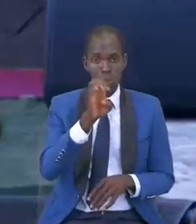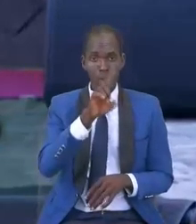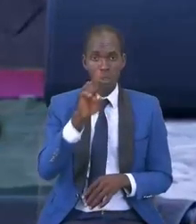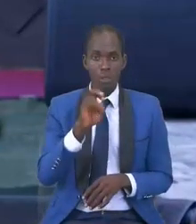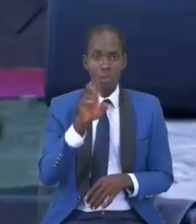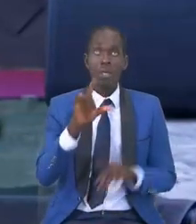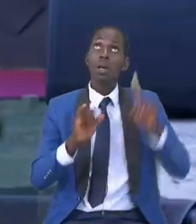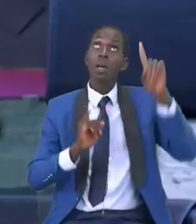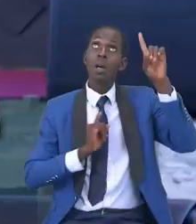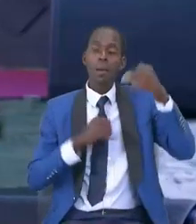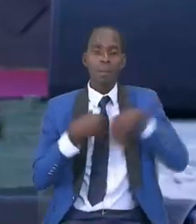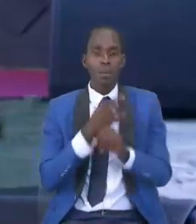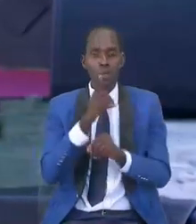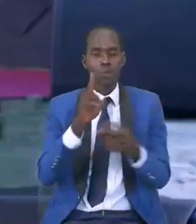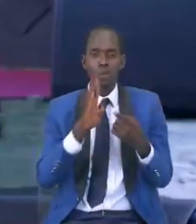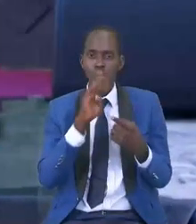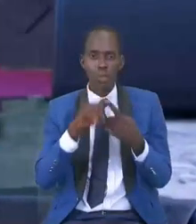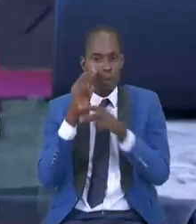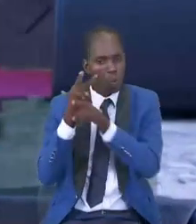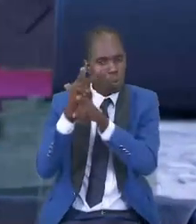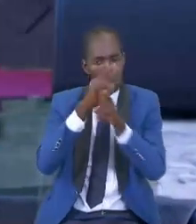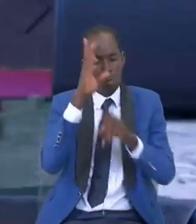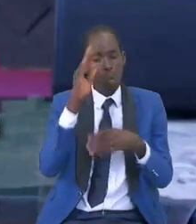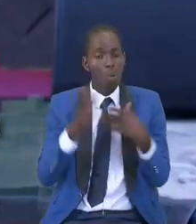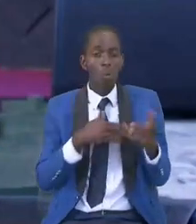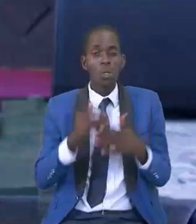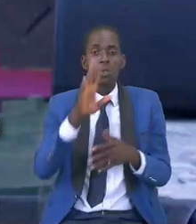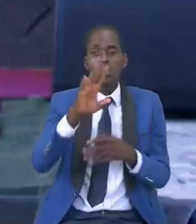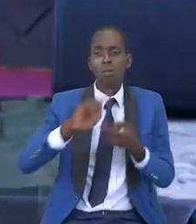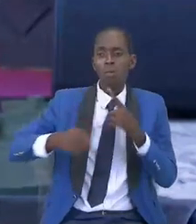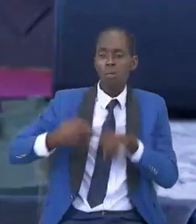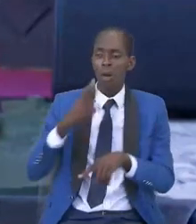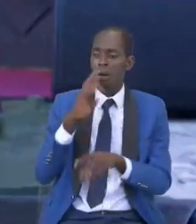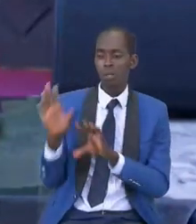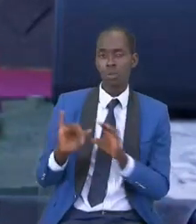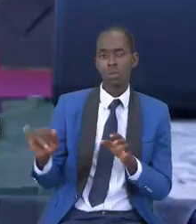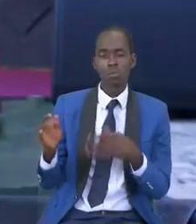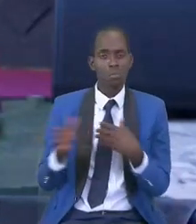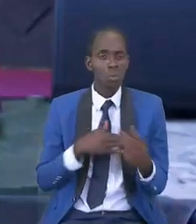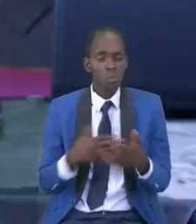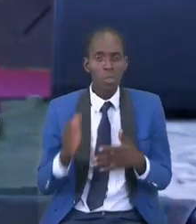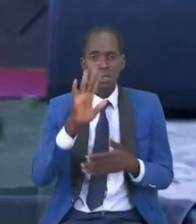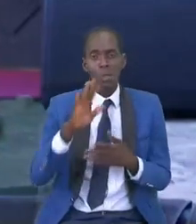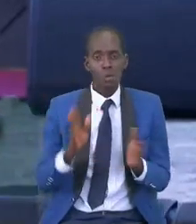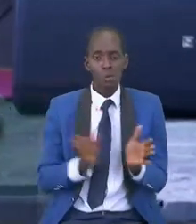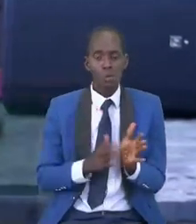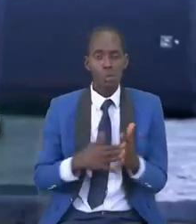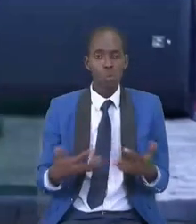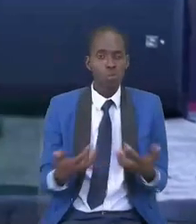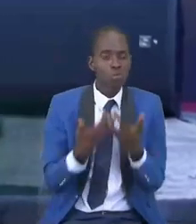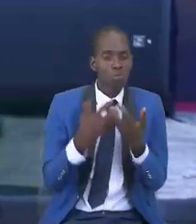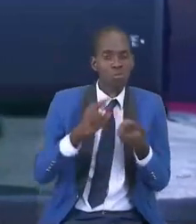toi, Ézéchiel, j'ai fait de toi une sentinelle. Quel que soit ce que tes collègues font, quel que soit tes camarades de classe